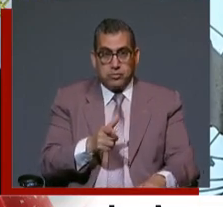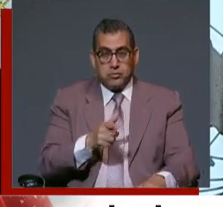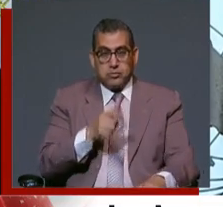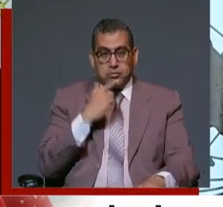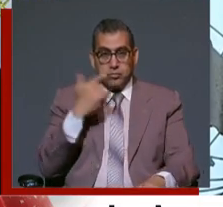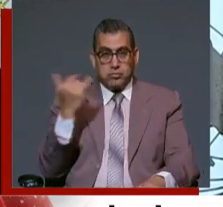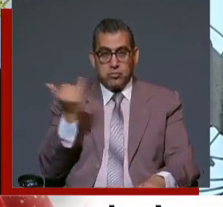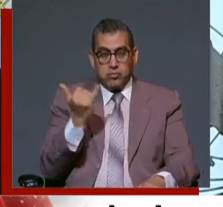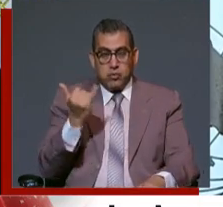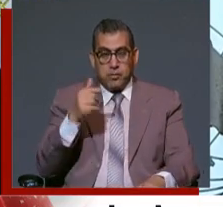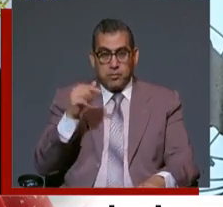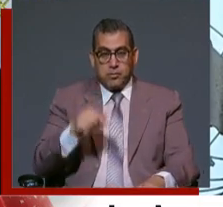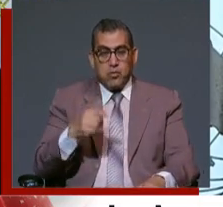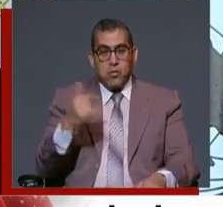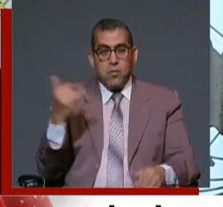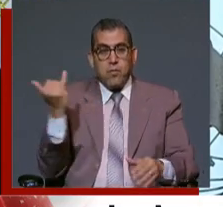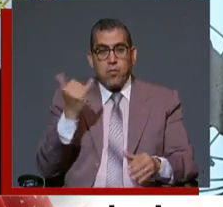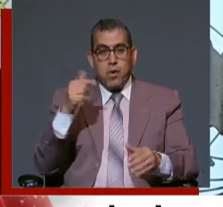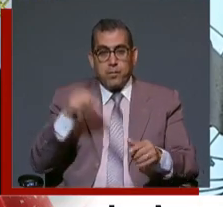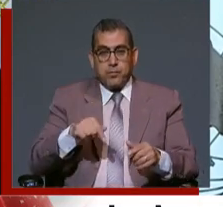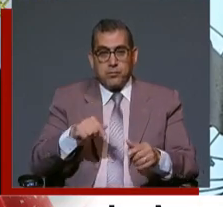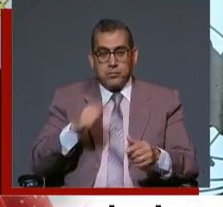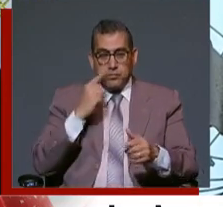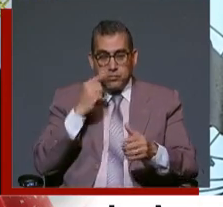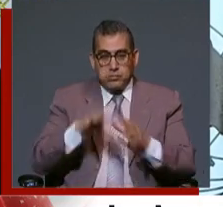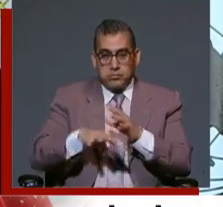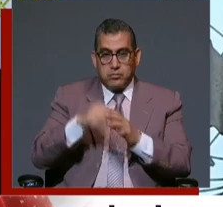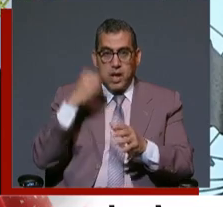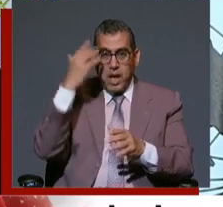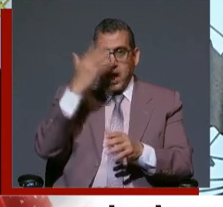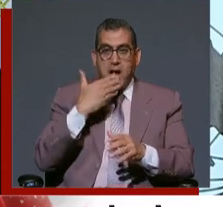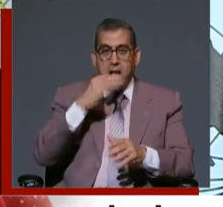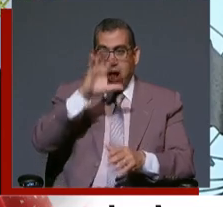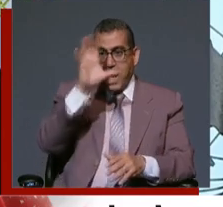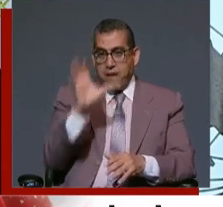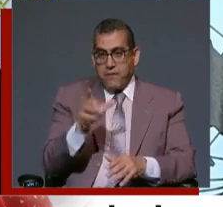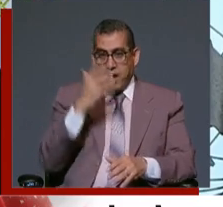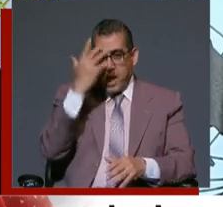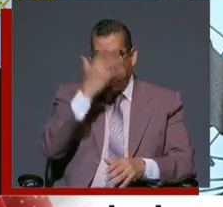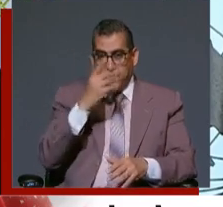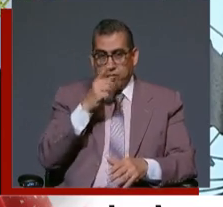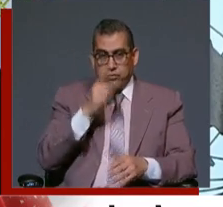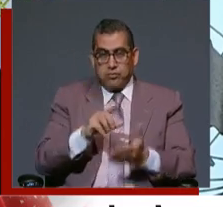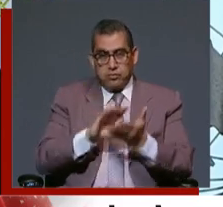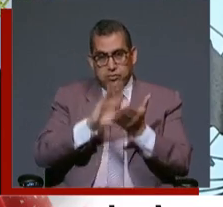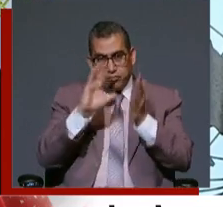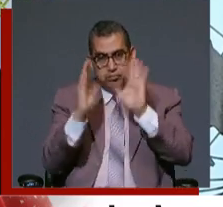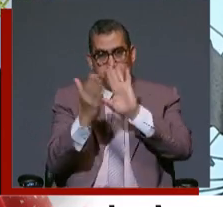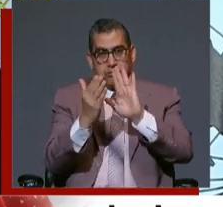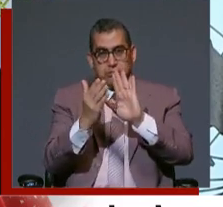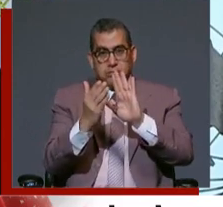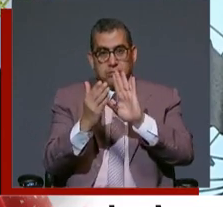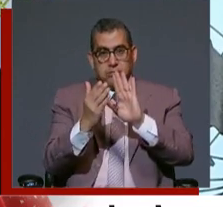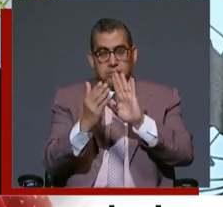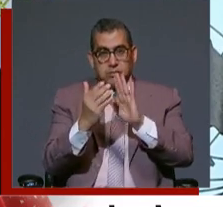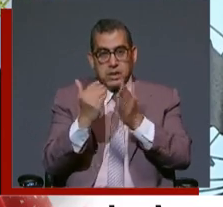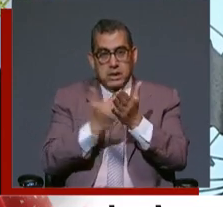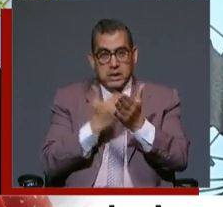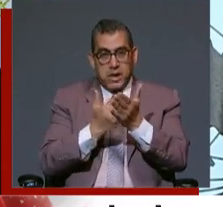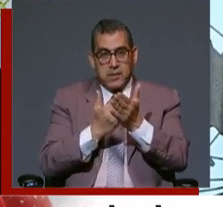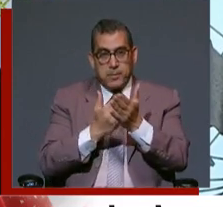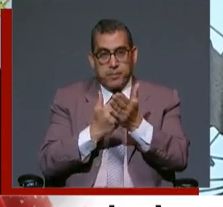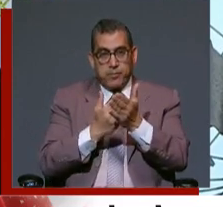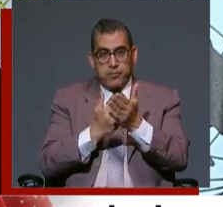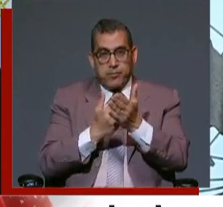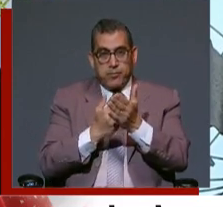على الأهمية للخارطة الإفريقية أن تشجع تحولا لاقتصاد